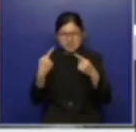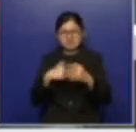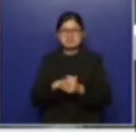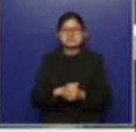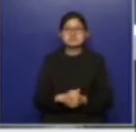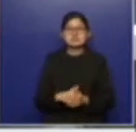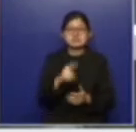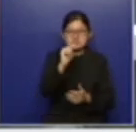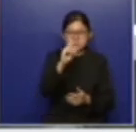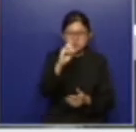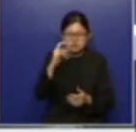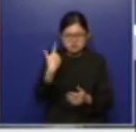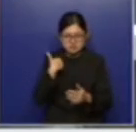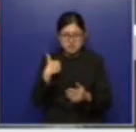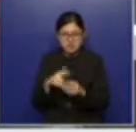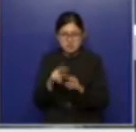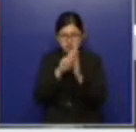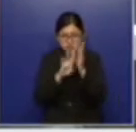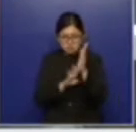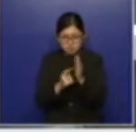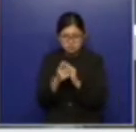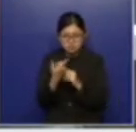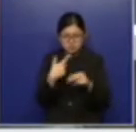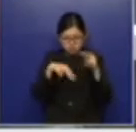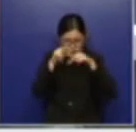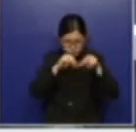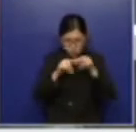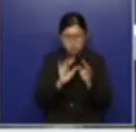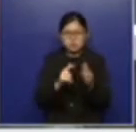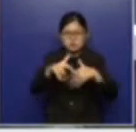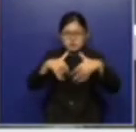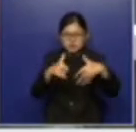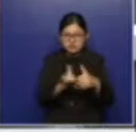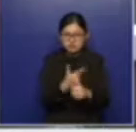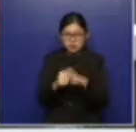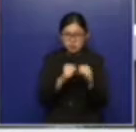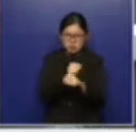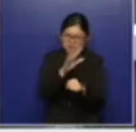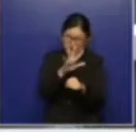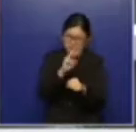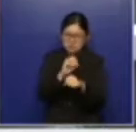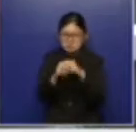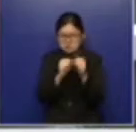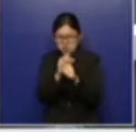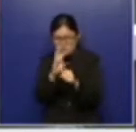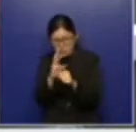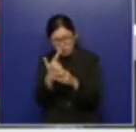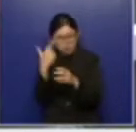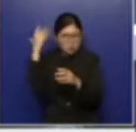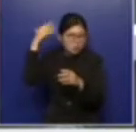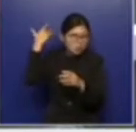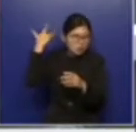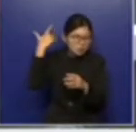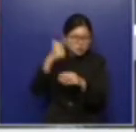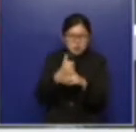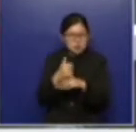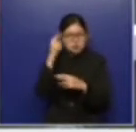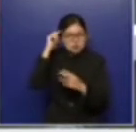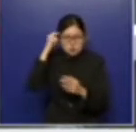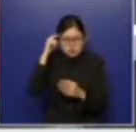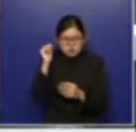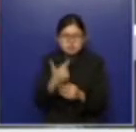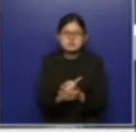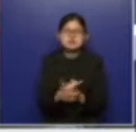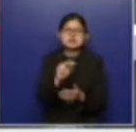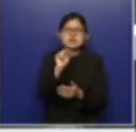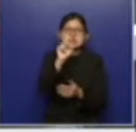ละครับมันมีระบบตรวจสอบของประชาชน 5-6 ปีไม่เคยมีใครรู้ครับปี58คสช.ให้เงินไปประมาณ 13,000 ล้านบา